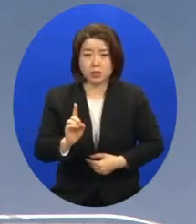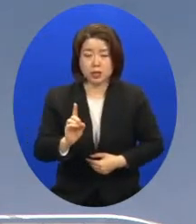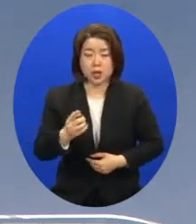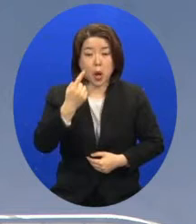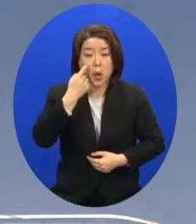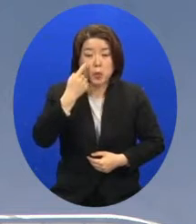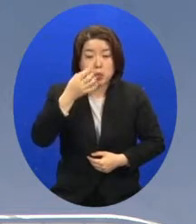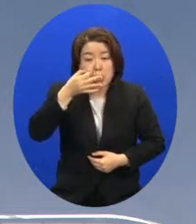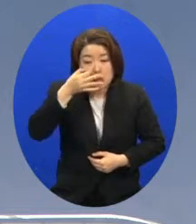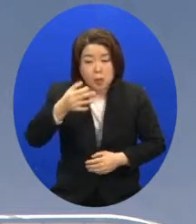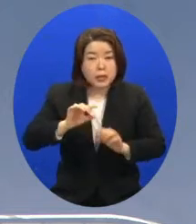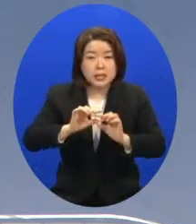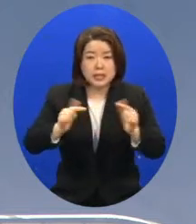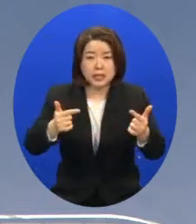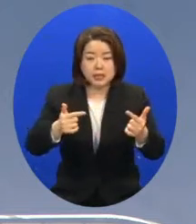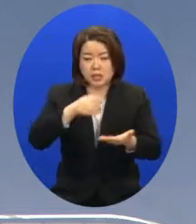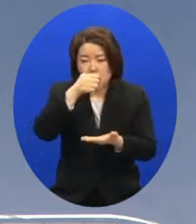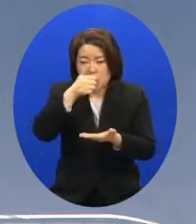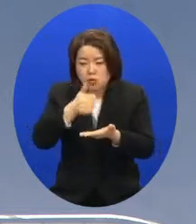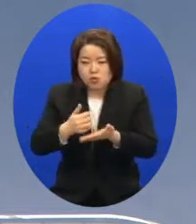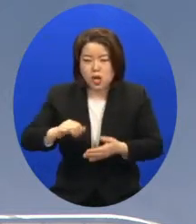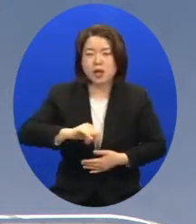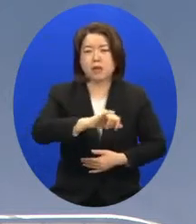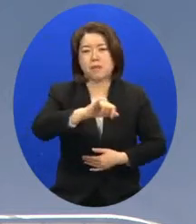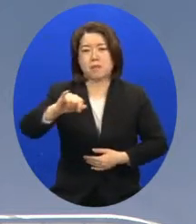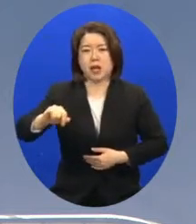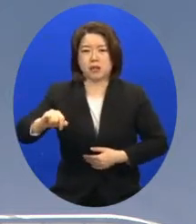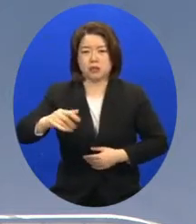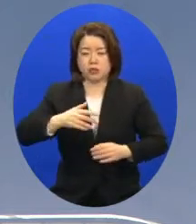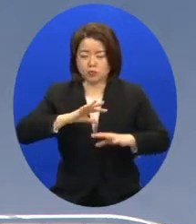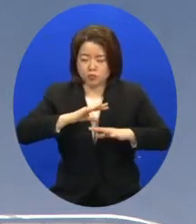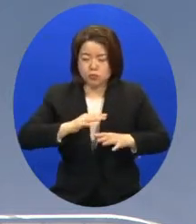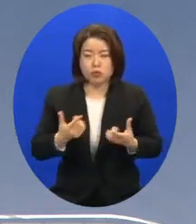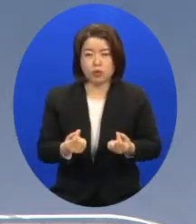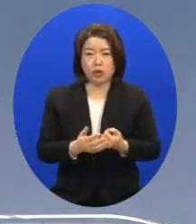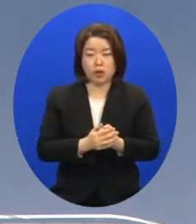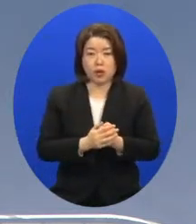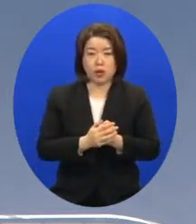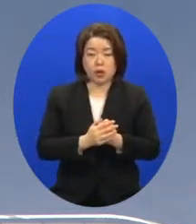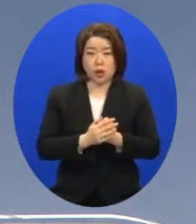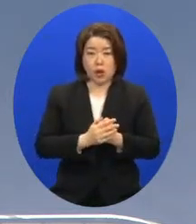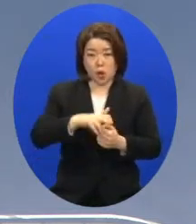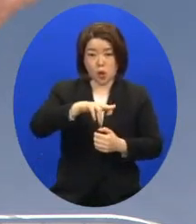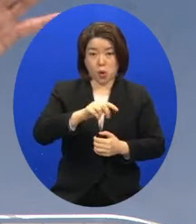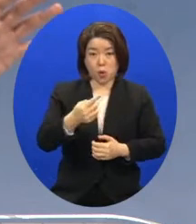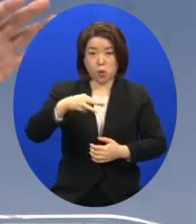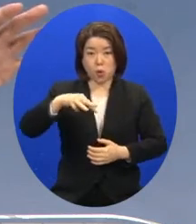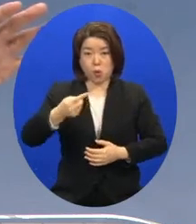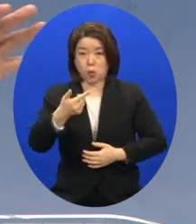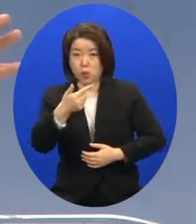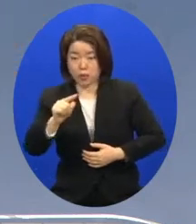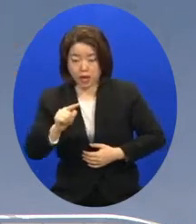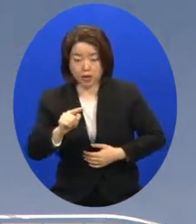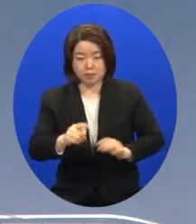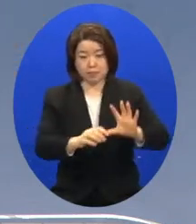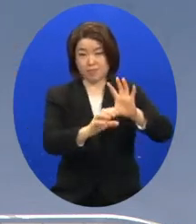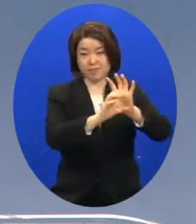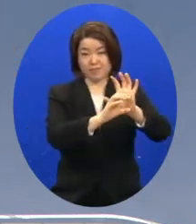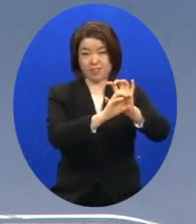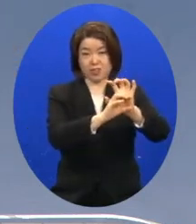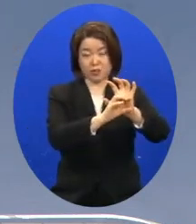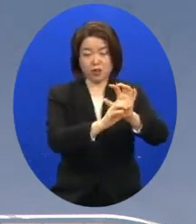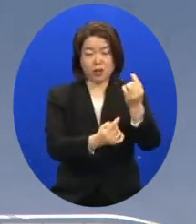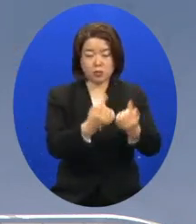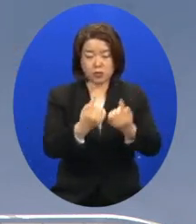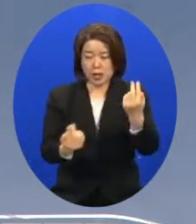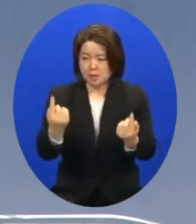보이지 않는 죄 에바 해줬어요 코로나 바이러스 보다 비교할 수 없이 무서운 바이러스가